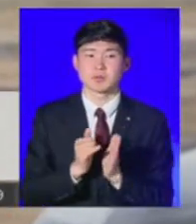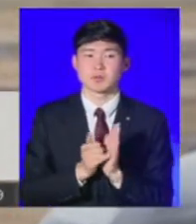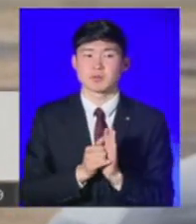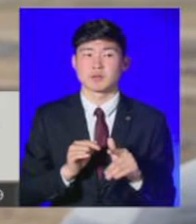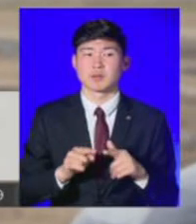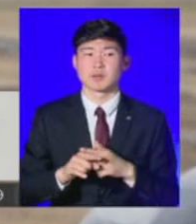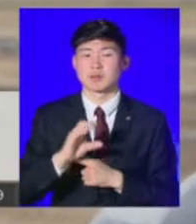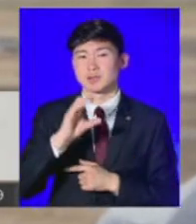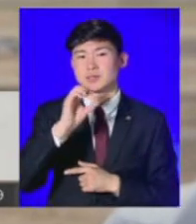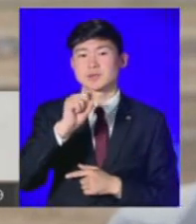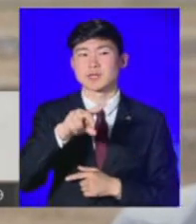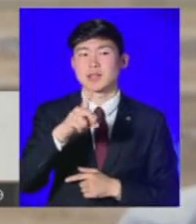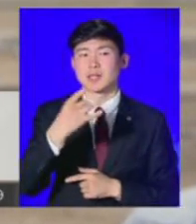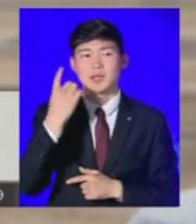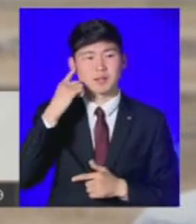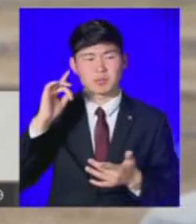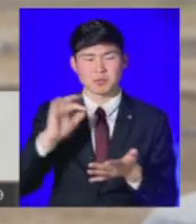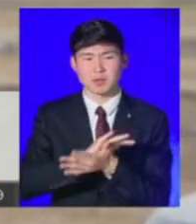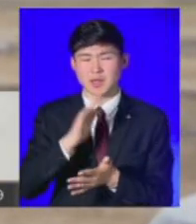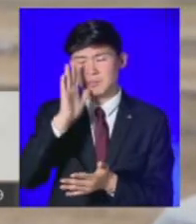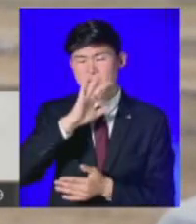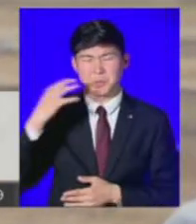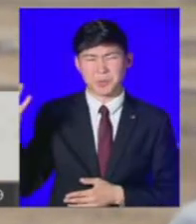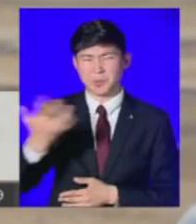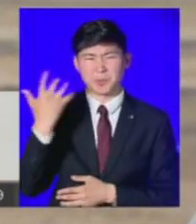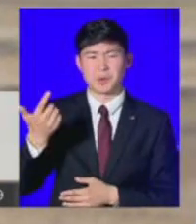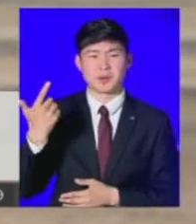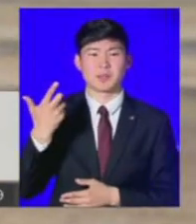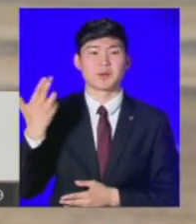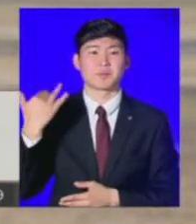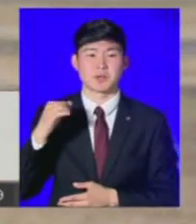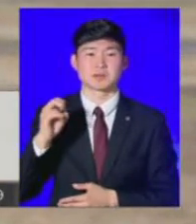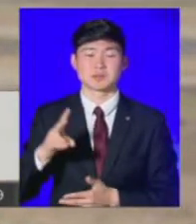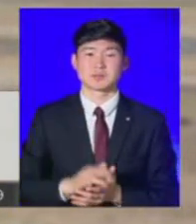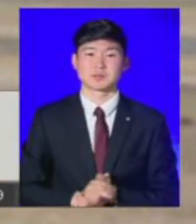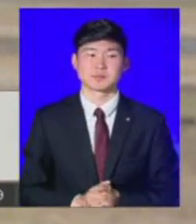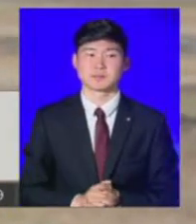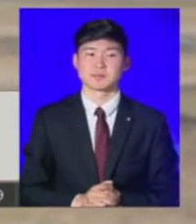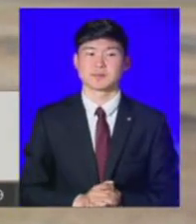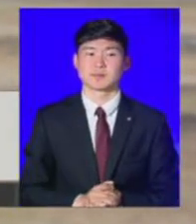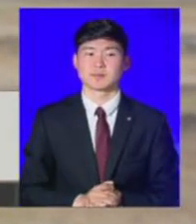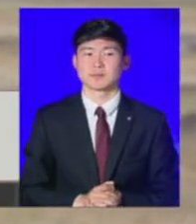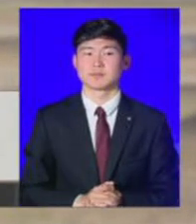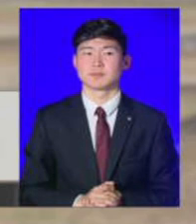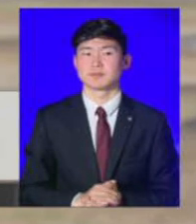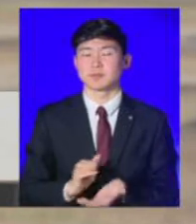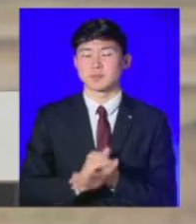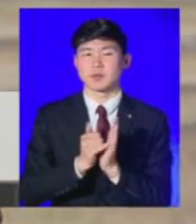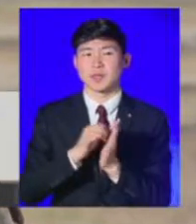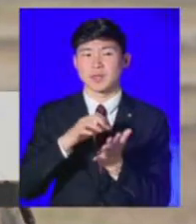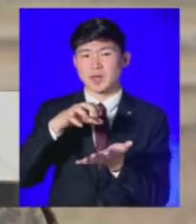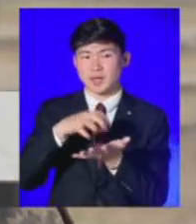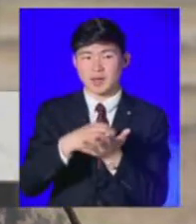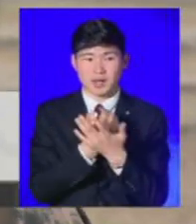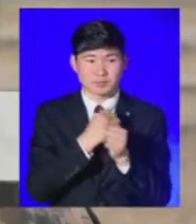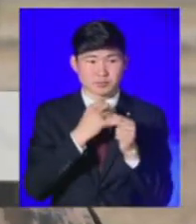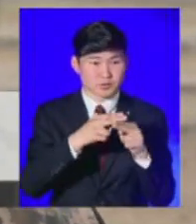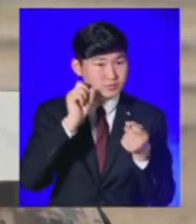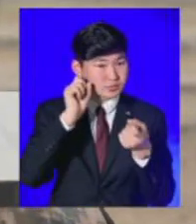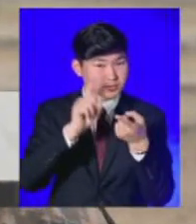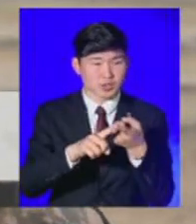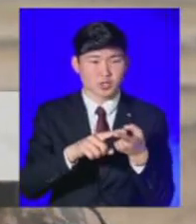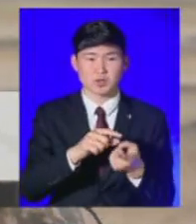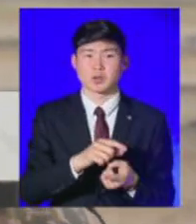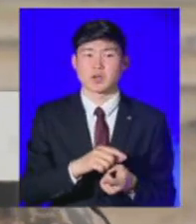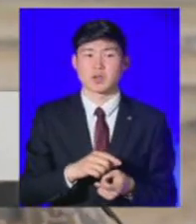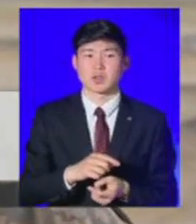Салхи ер нь мар орд энэ айгу ширүүн мэссэн. Ширүүн салхитай. Үгээр гэрээ хамгаалах гэж байгаа л өөрөд дүүтэг